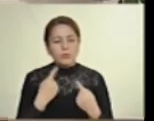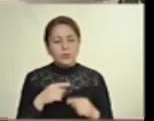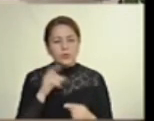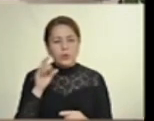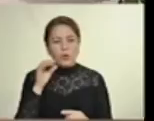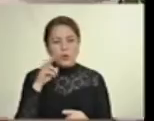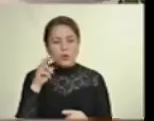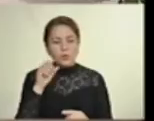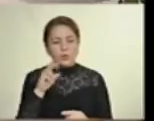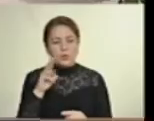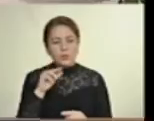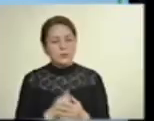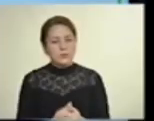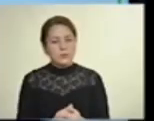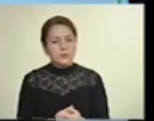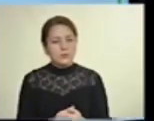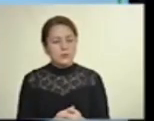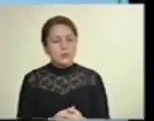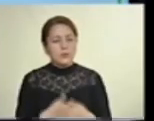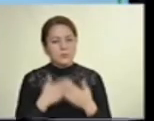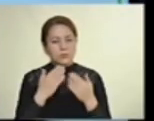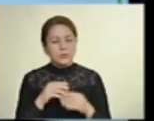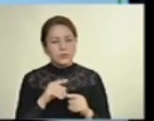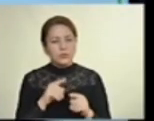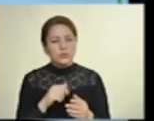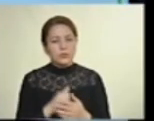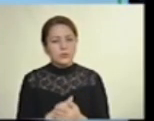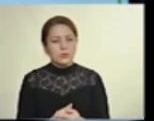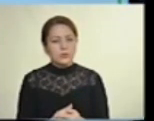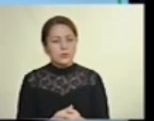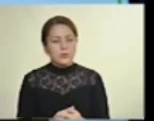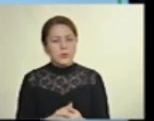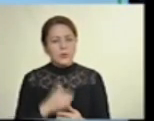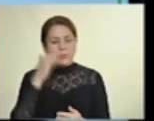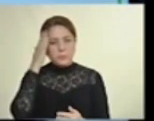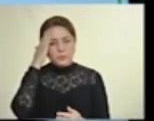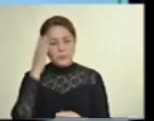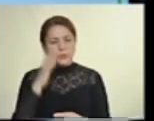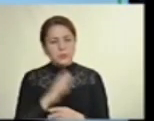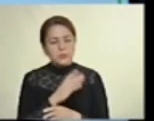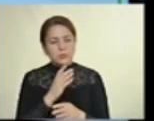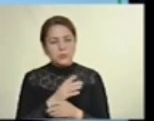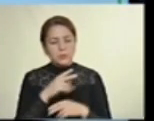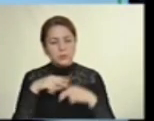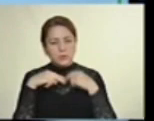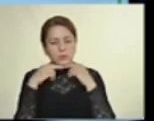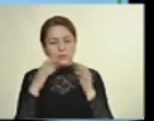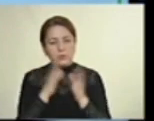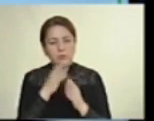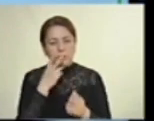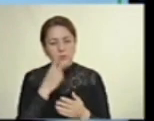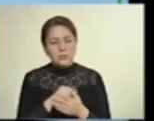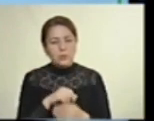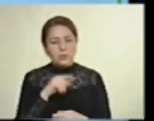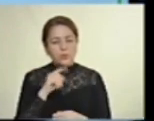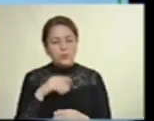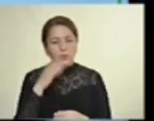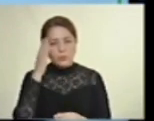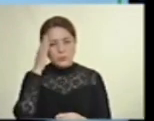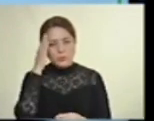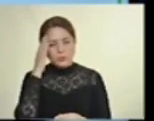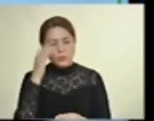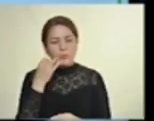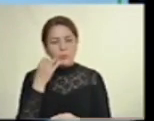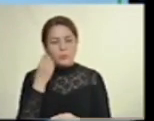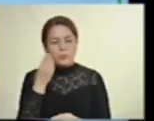xordaliklardan farq qiladi. Mana uning bosh skeletiga ahamiyat berib qaraydigan bo'lsangiz, uning bosh skeleti